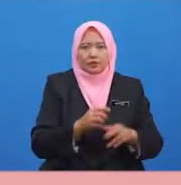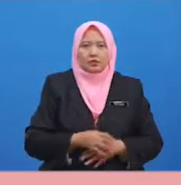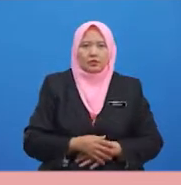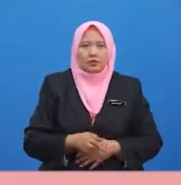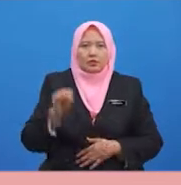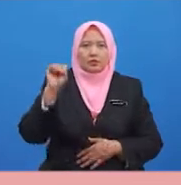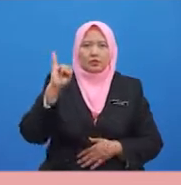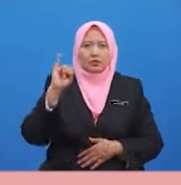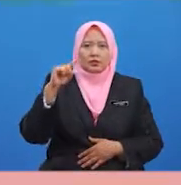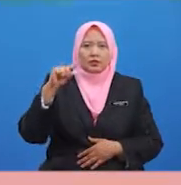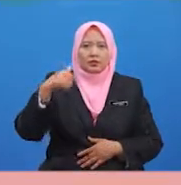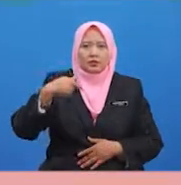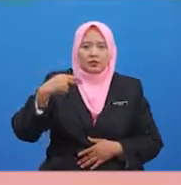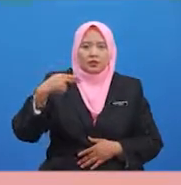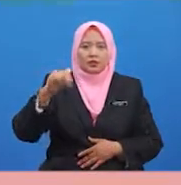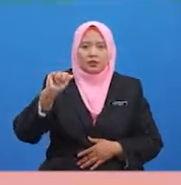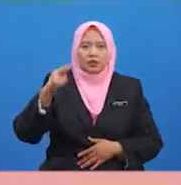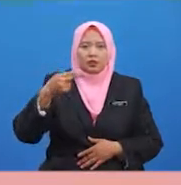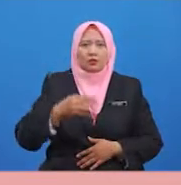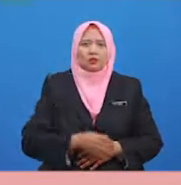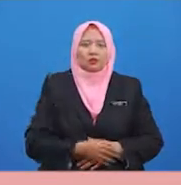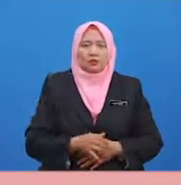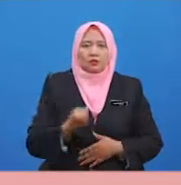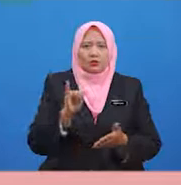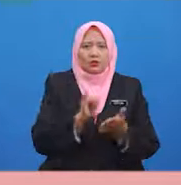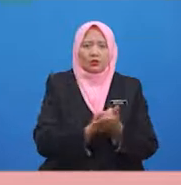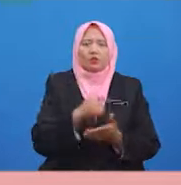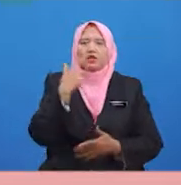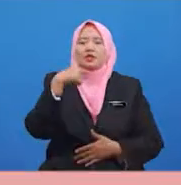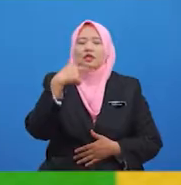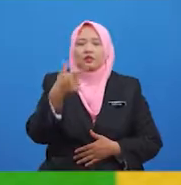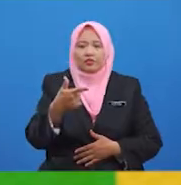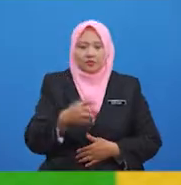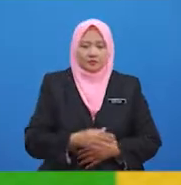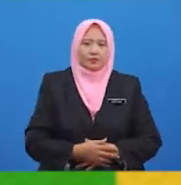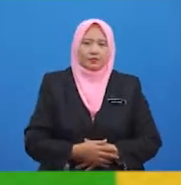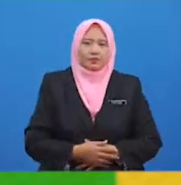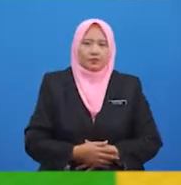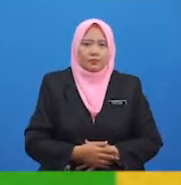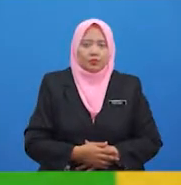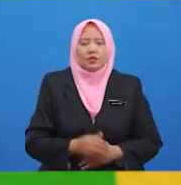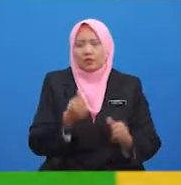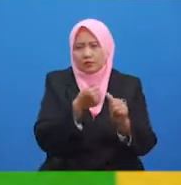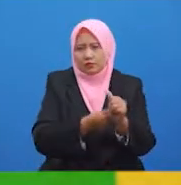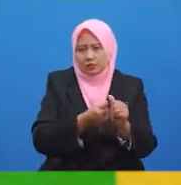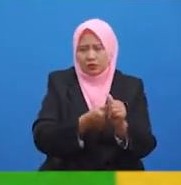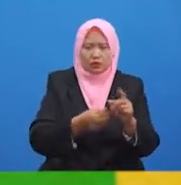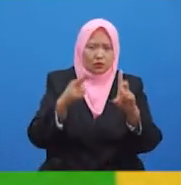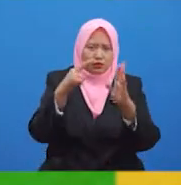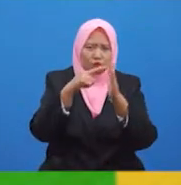sirah iaitu lafaz ijab dan qabul. Setiap rukun